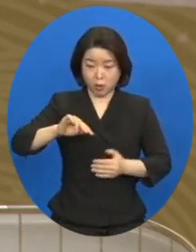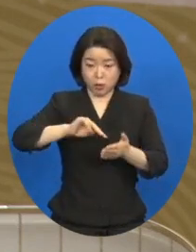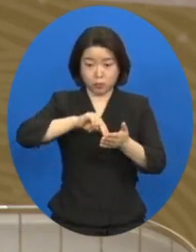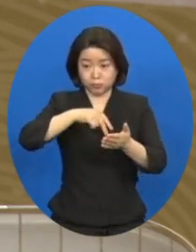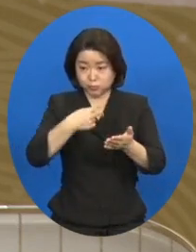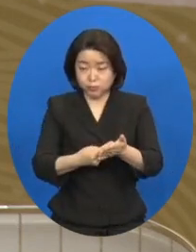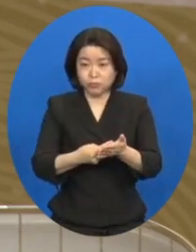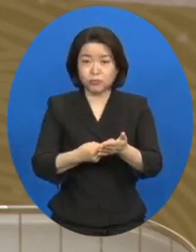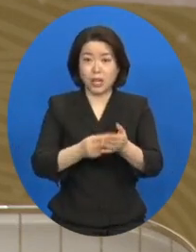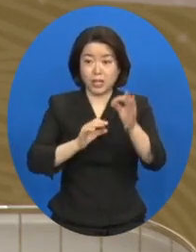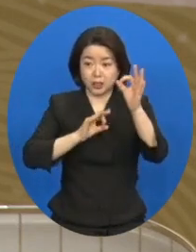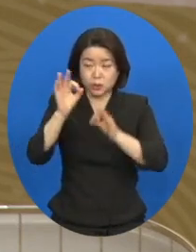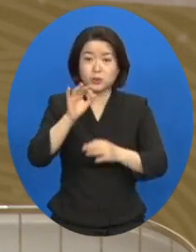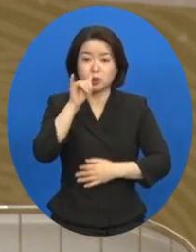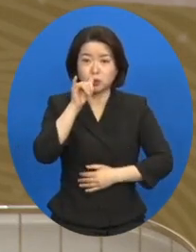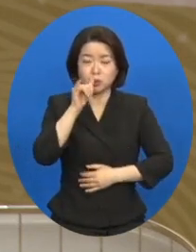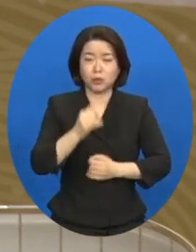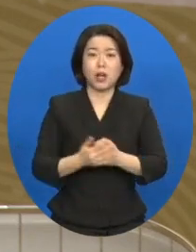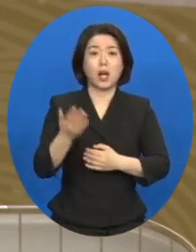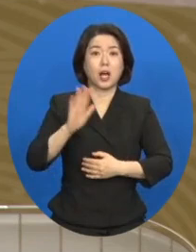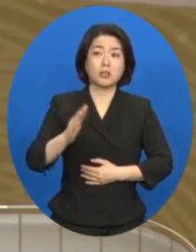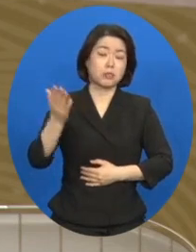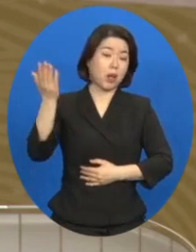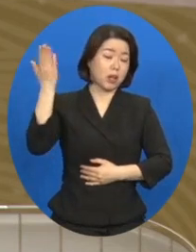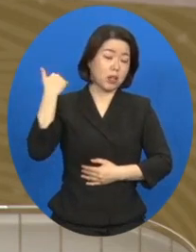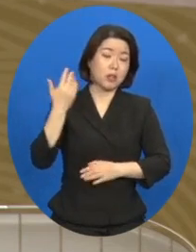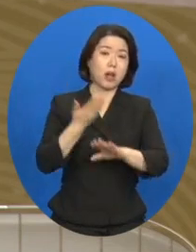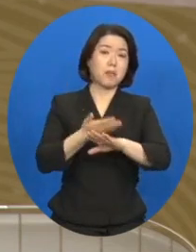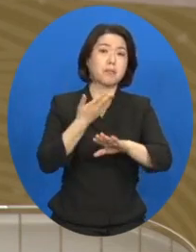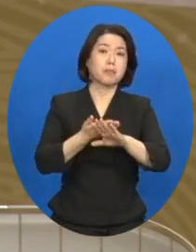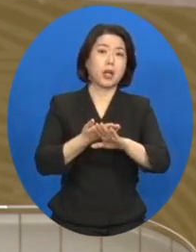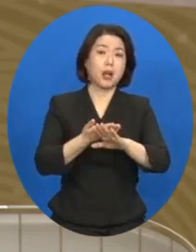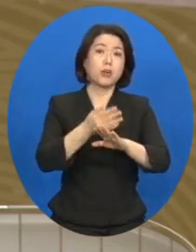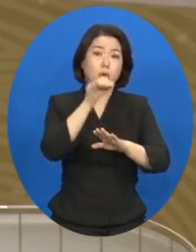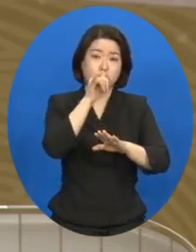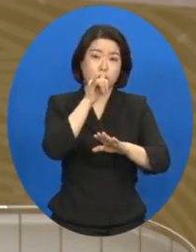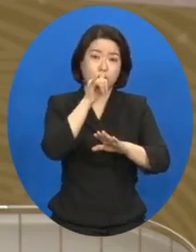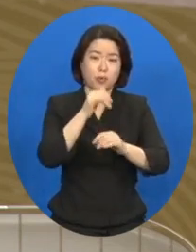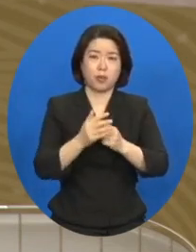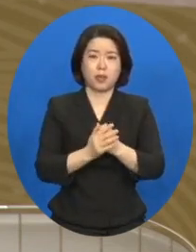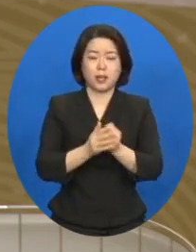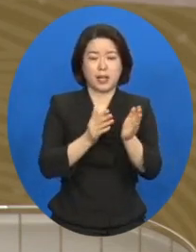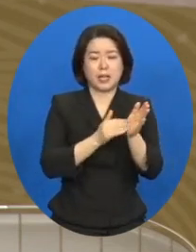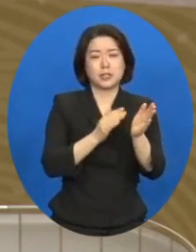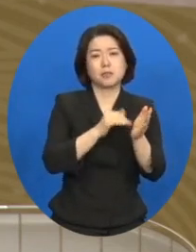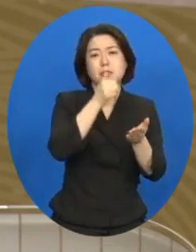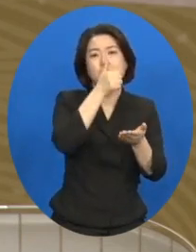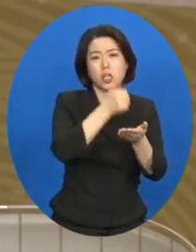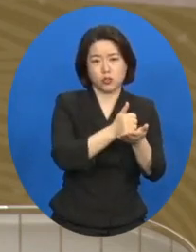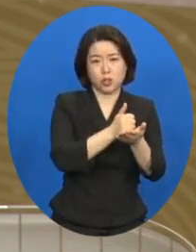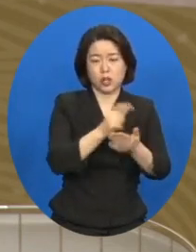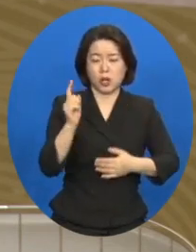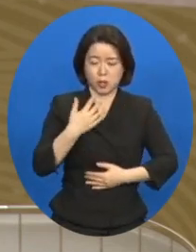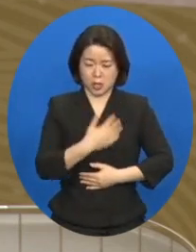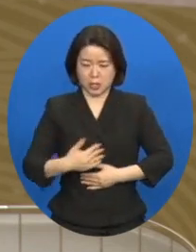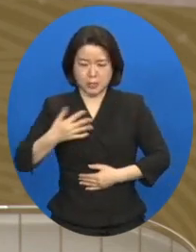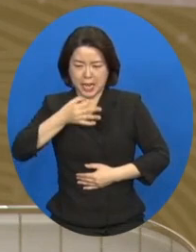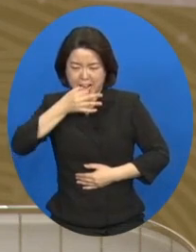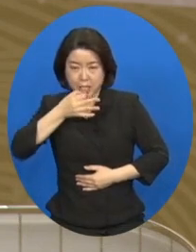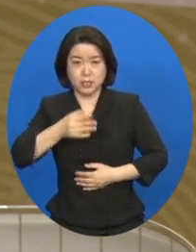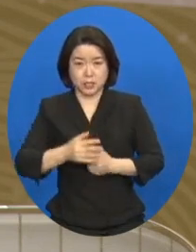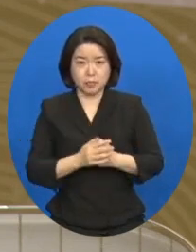해요. 그런데 예전과 달라진 것이 하나 있어요. 은밀한 죄, 어떤 육신의